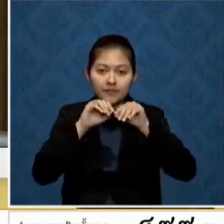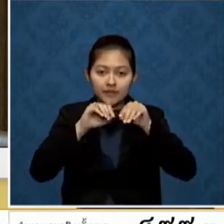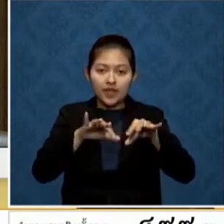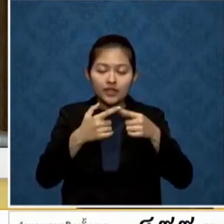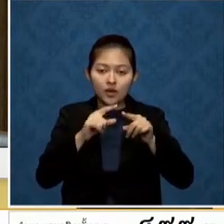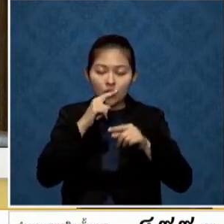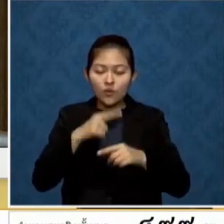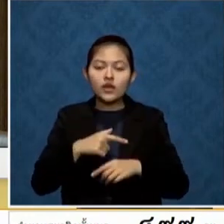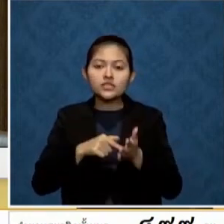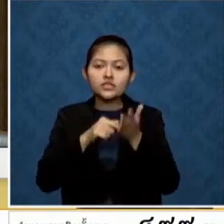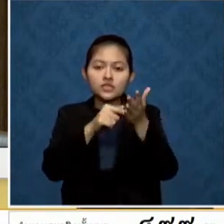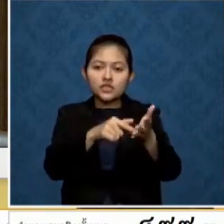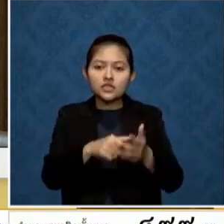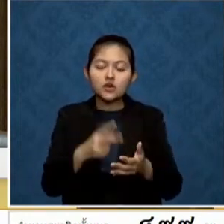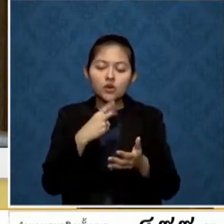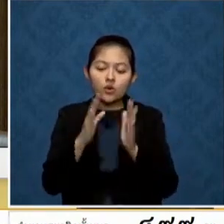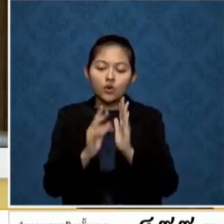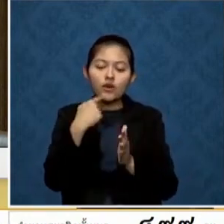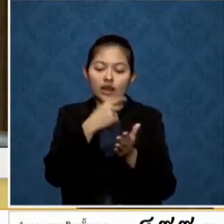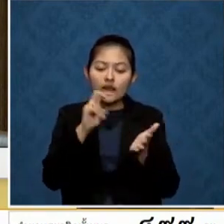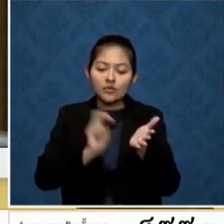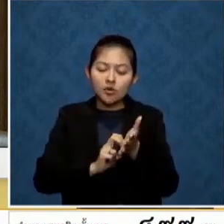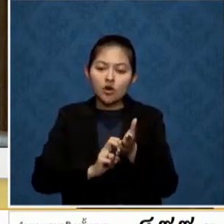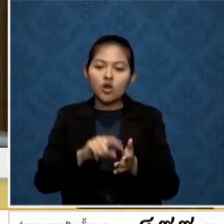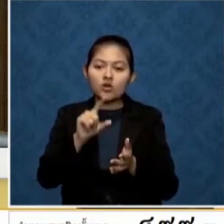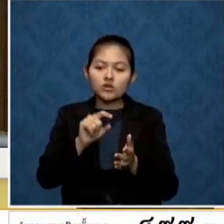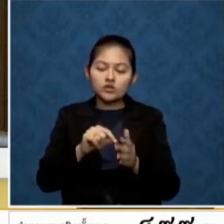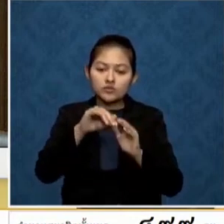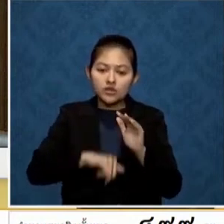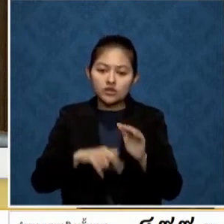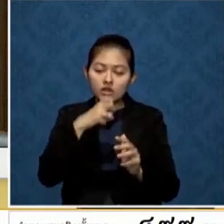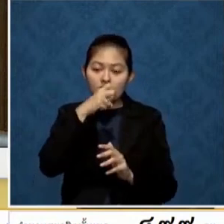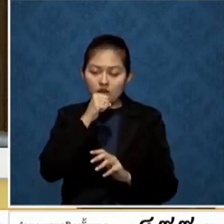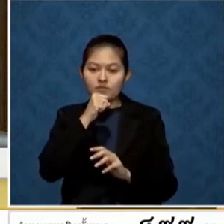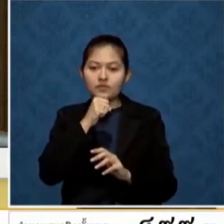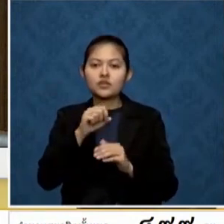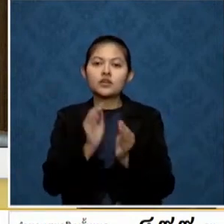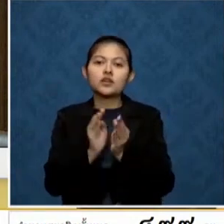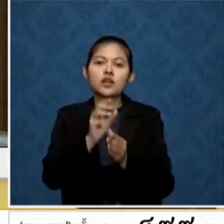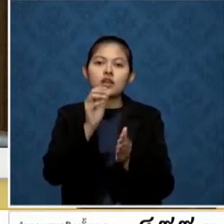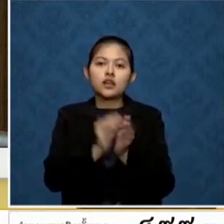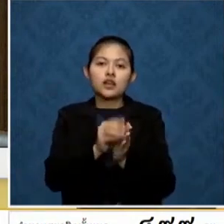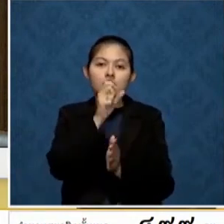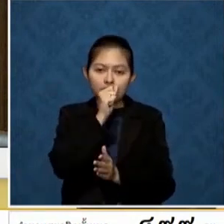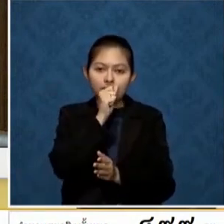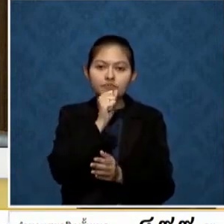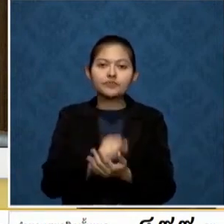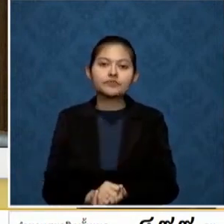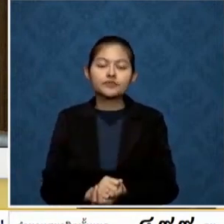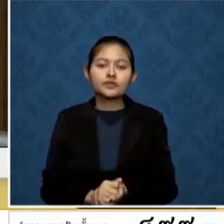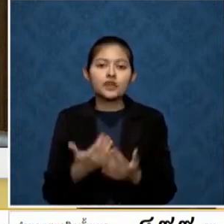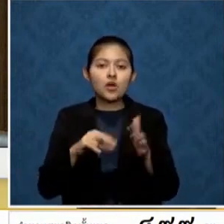สมาชิกเสนอยัตติโดยมีผู้รับรองไม่น้อยกว่า 20คนขอให้กระทำเป็นการรับจึงให้ลงคะแนนรับนั่นหมายความ